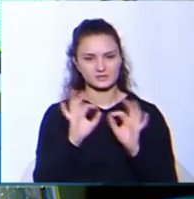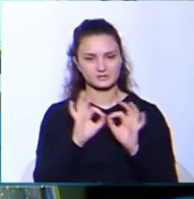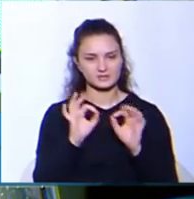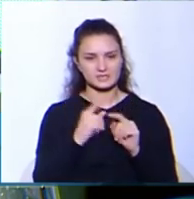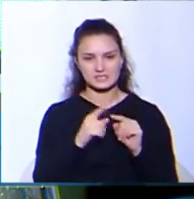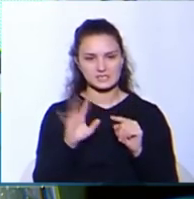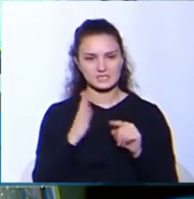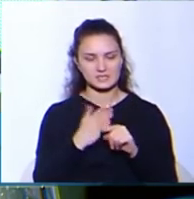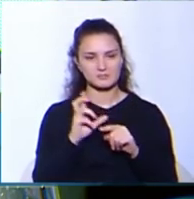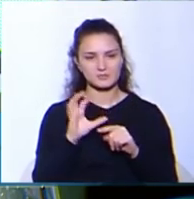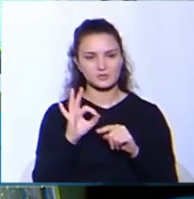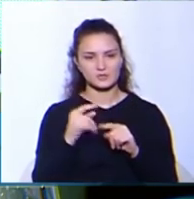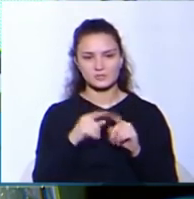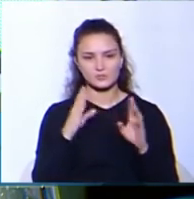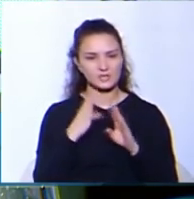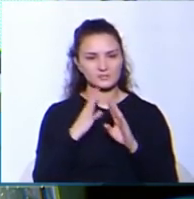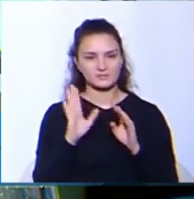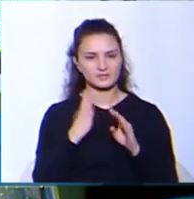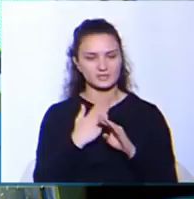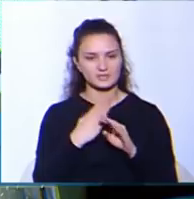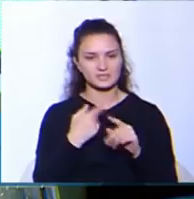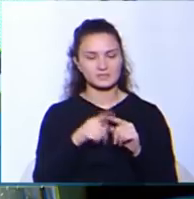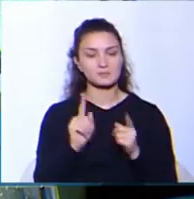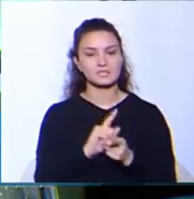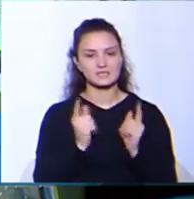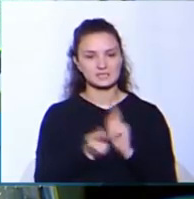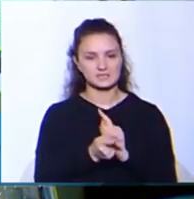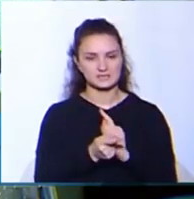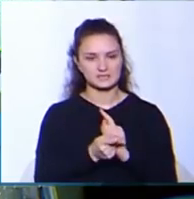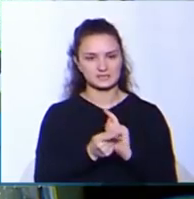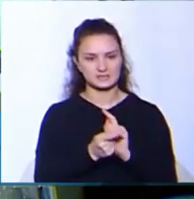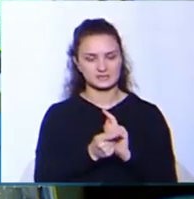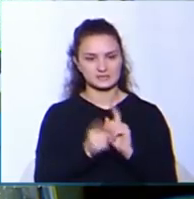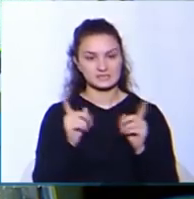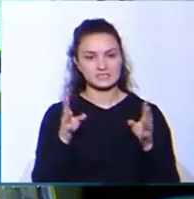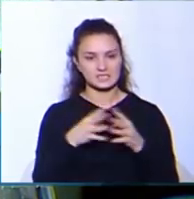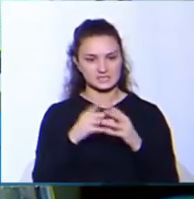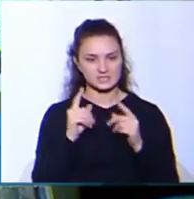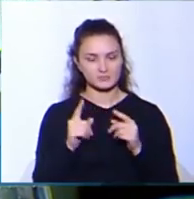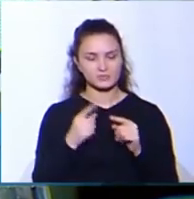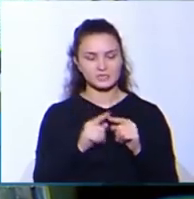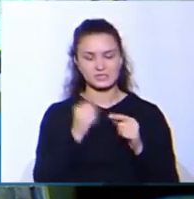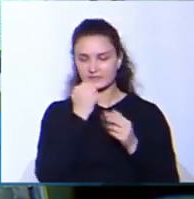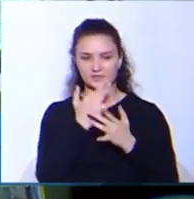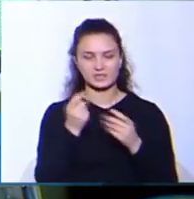გავუსვა, რომ ეს არ არის ბიო, ეს არ არის ბუნებრივი, ეს არის პირიქით თავიდან ბოლომდე სინთეზირებული. ეხლა ეს